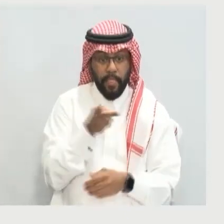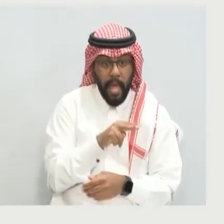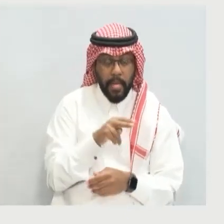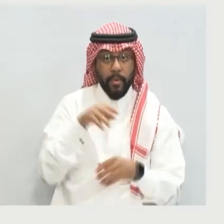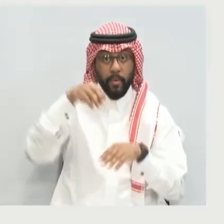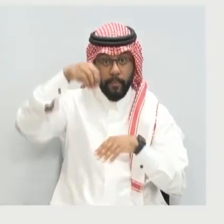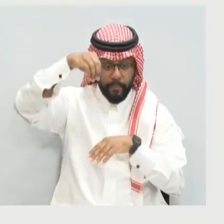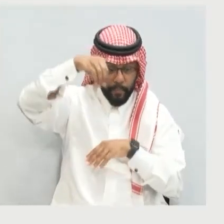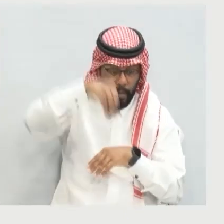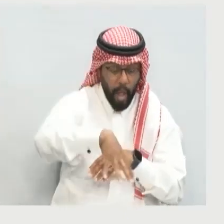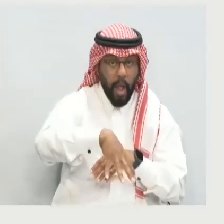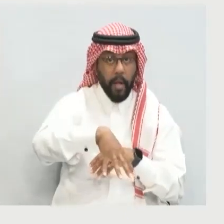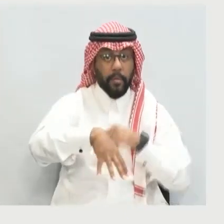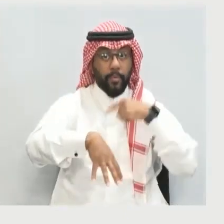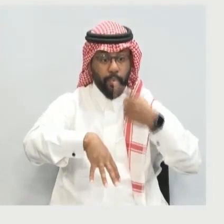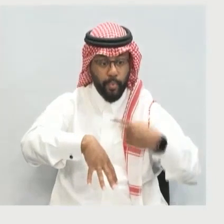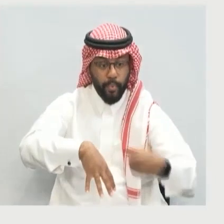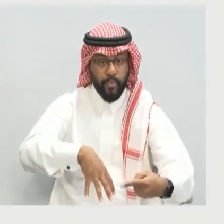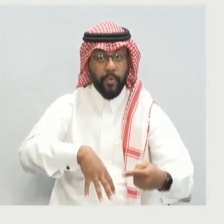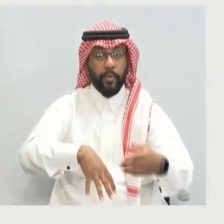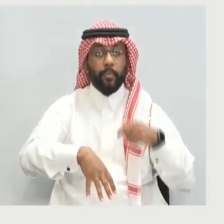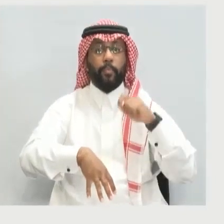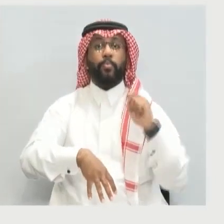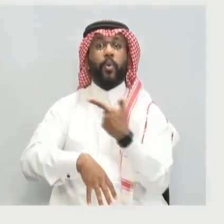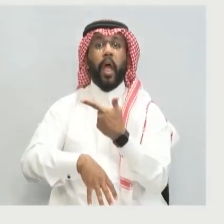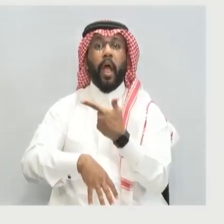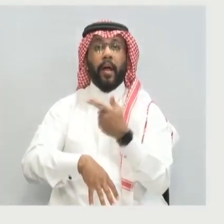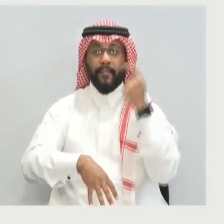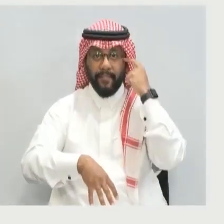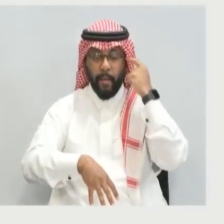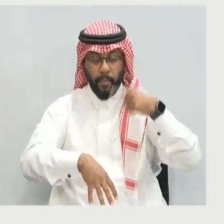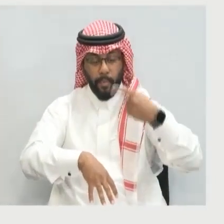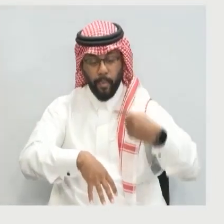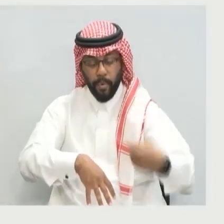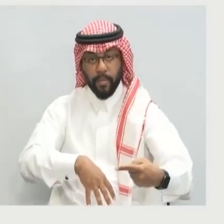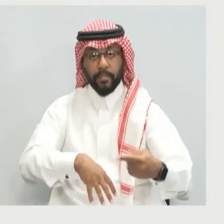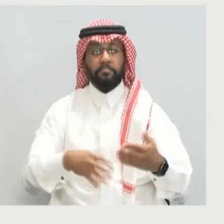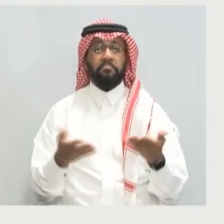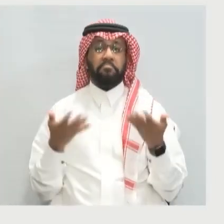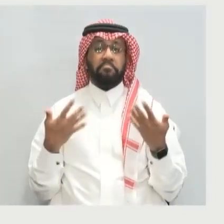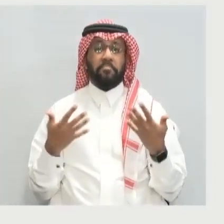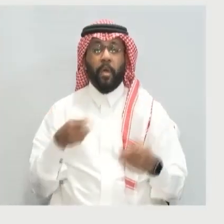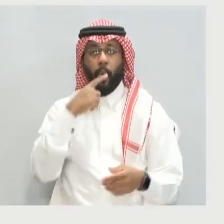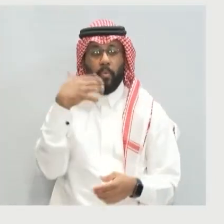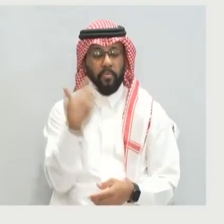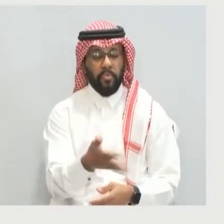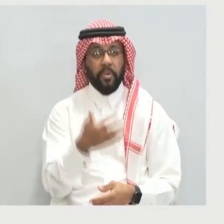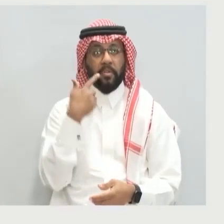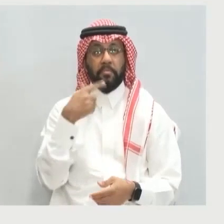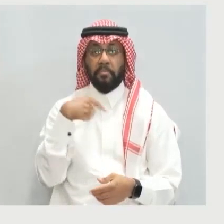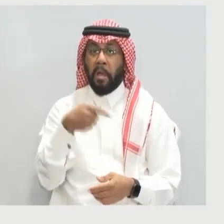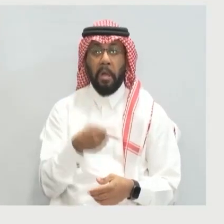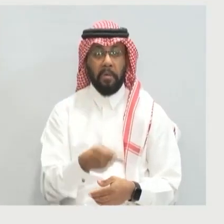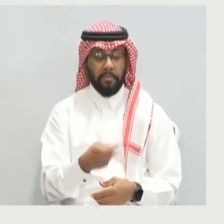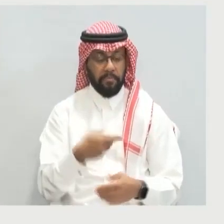كانت قيمه التن طاقه التنشيط منخفضه الطاقه منخفضه فالتفاعل سهل وسريع يعني ان هناك عدد